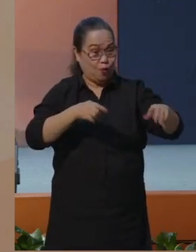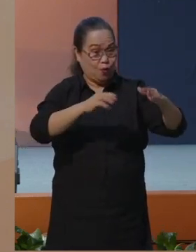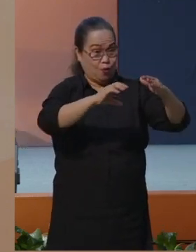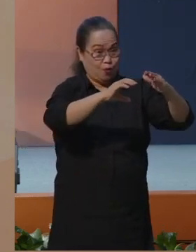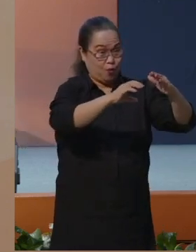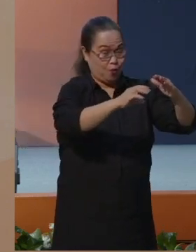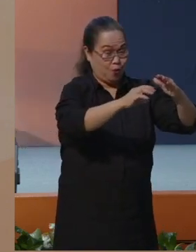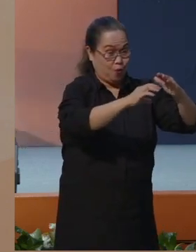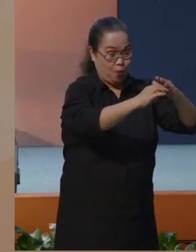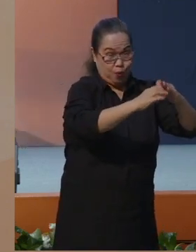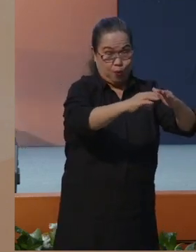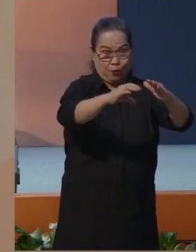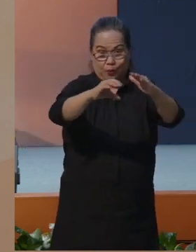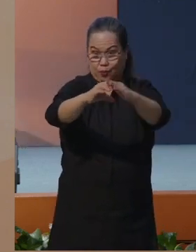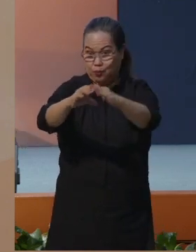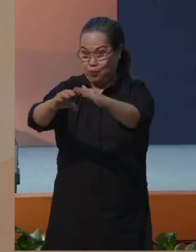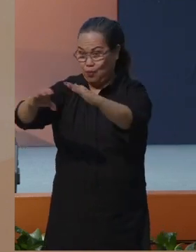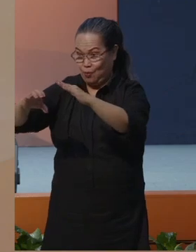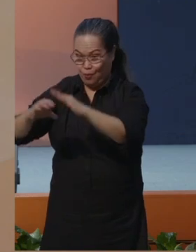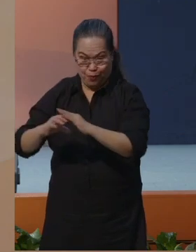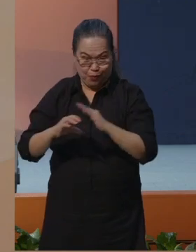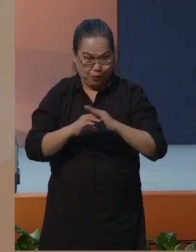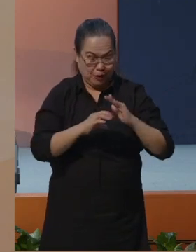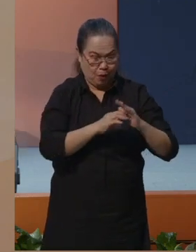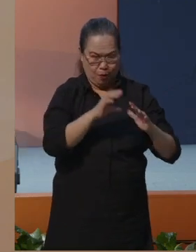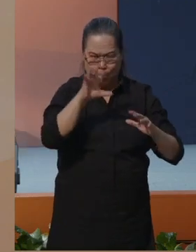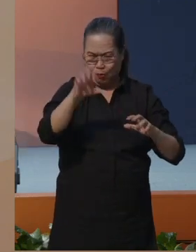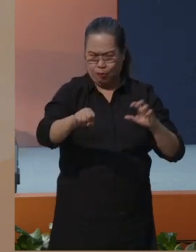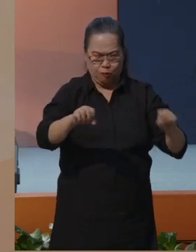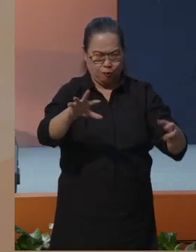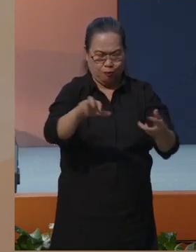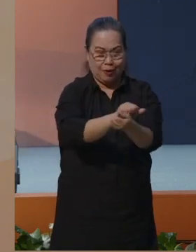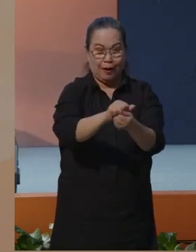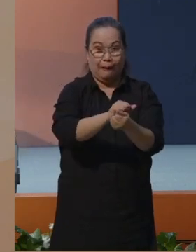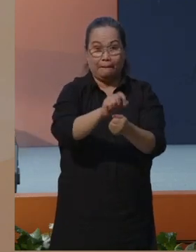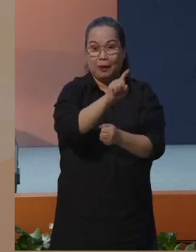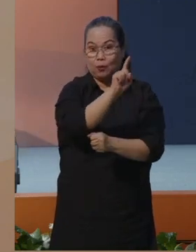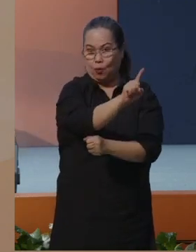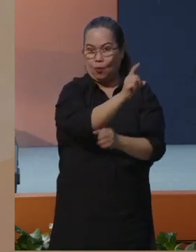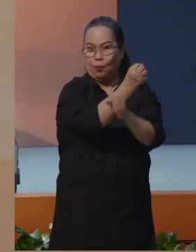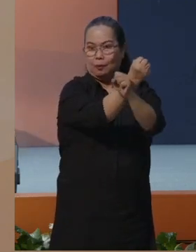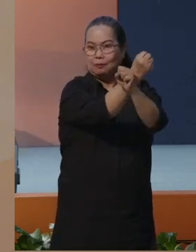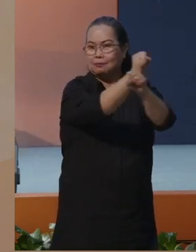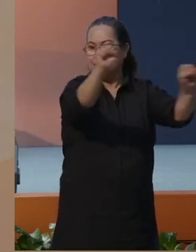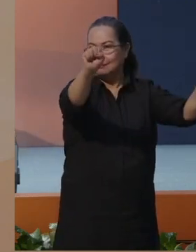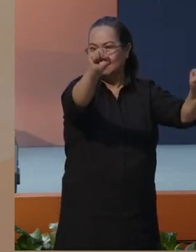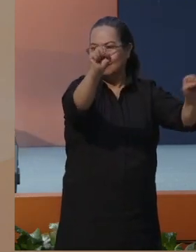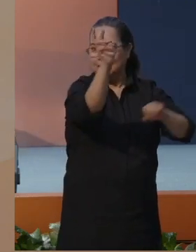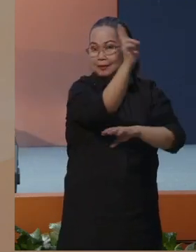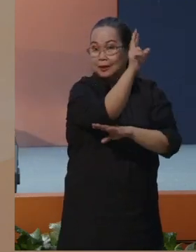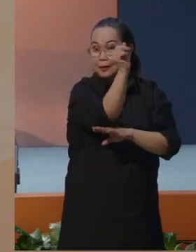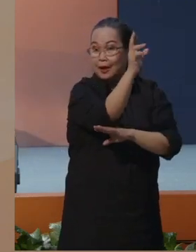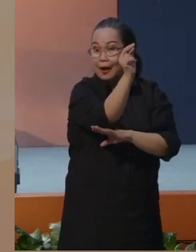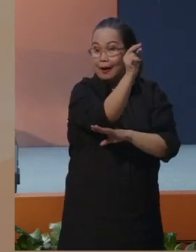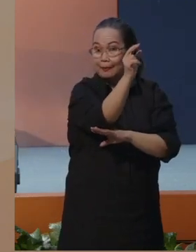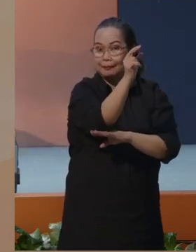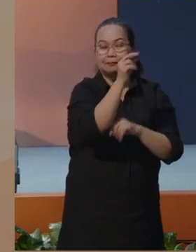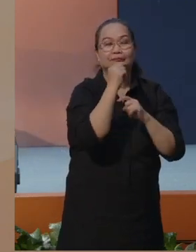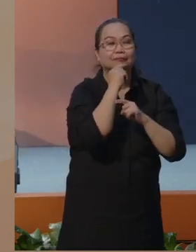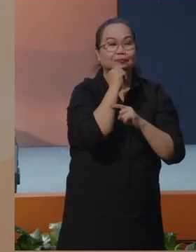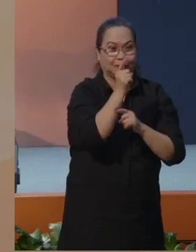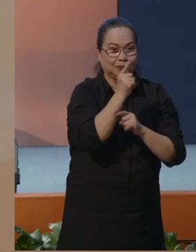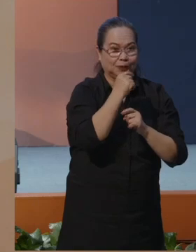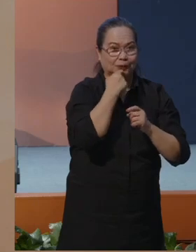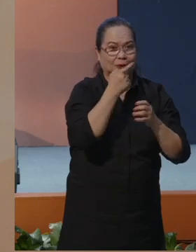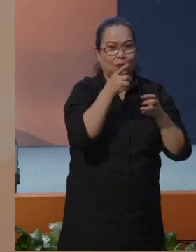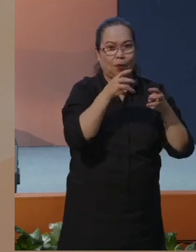isang naligtas na hindi inaasahan pa, isang prostitute na naging daan para sila